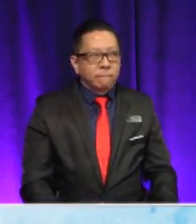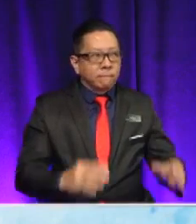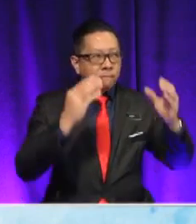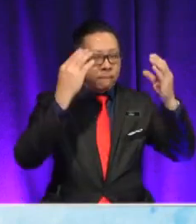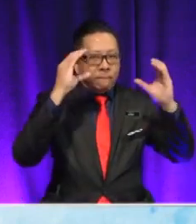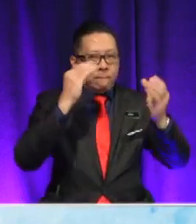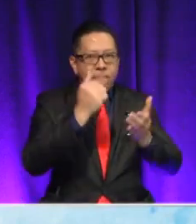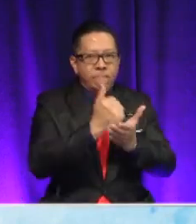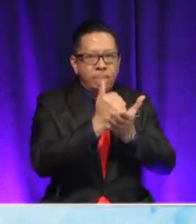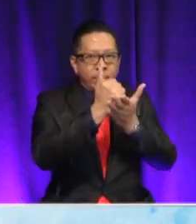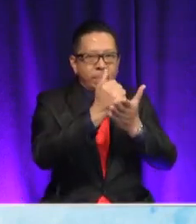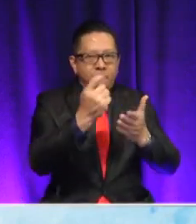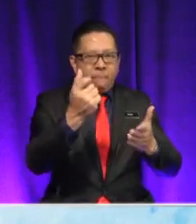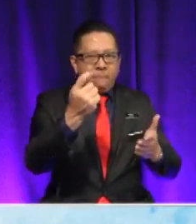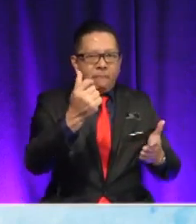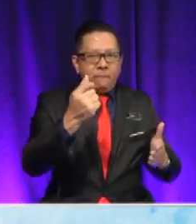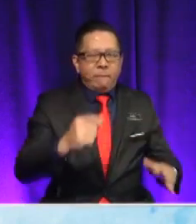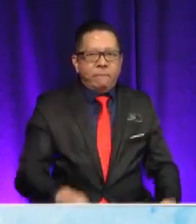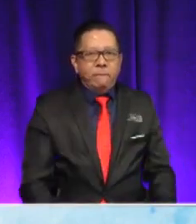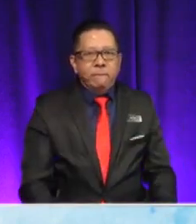gua akan bantu